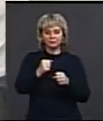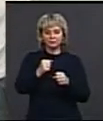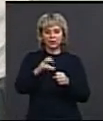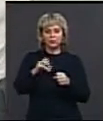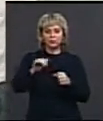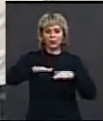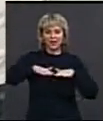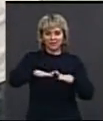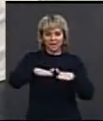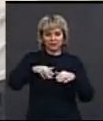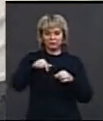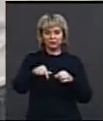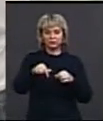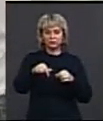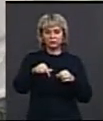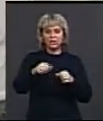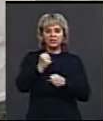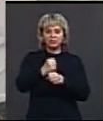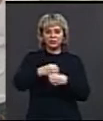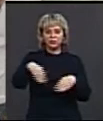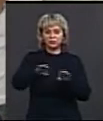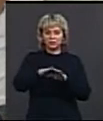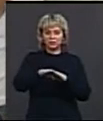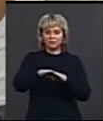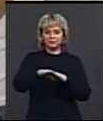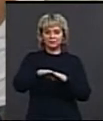ну, раскатывают и делают такие